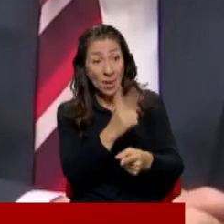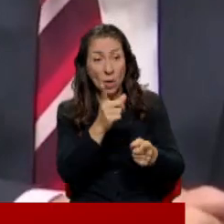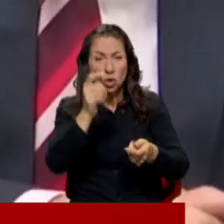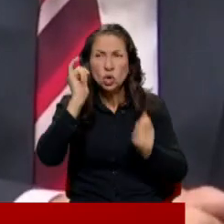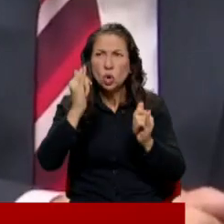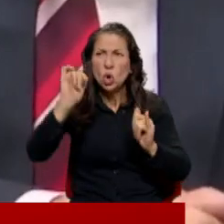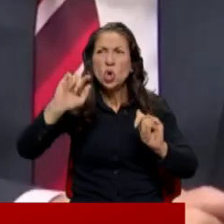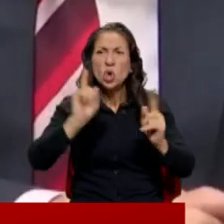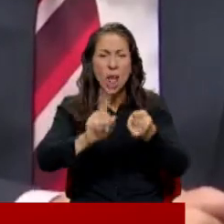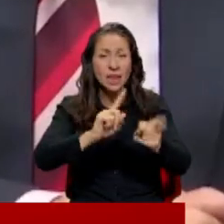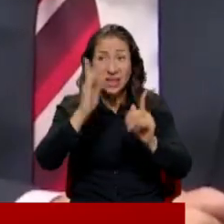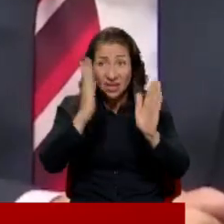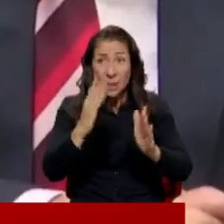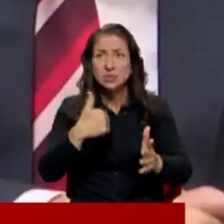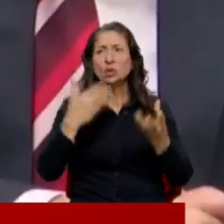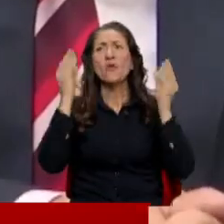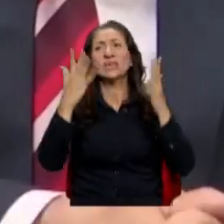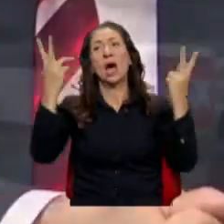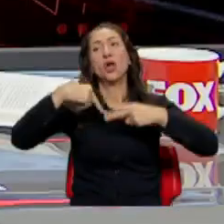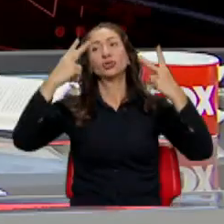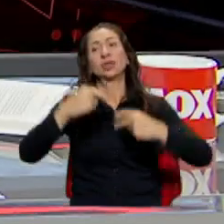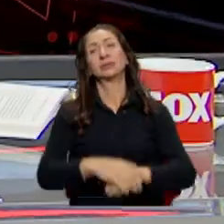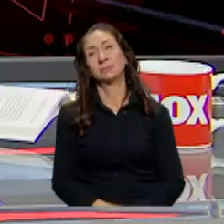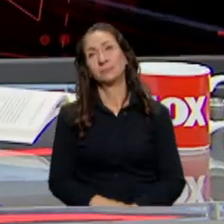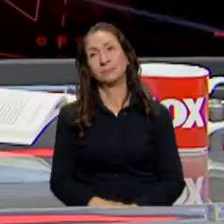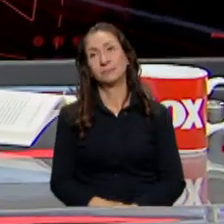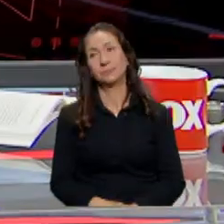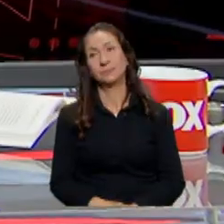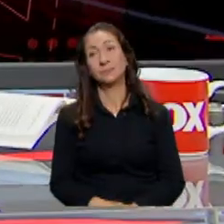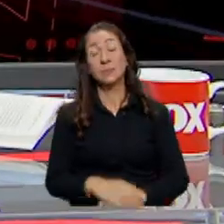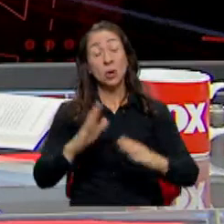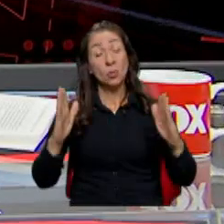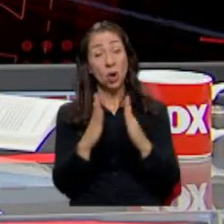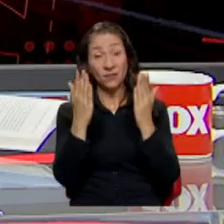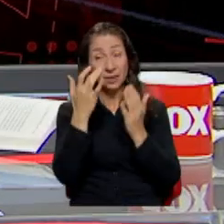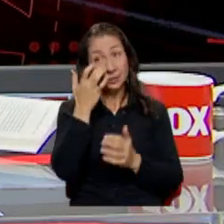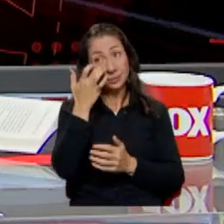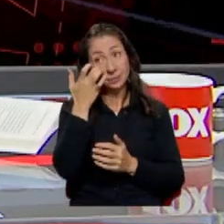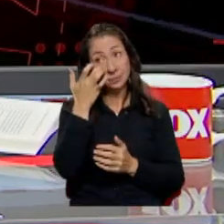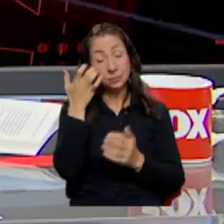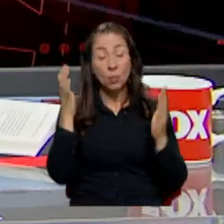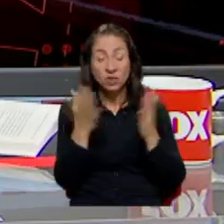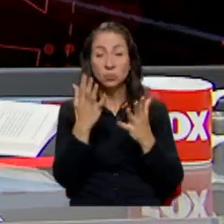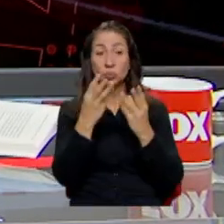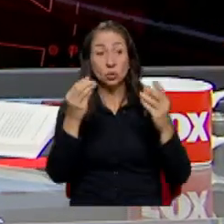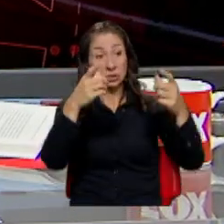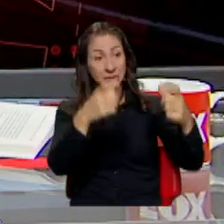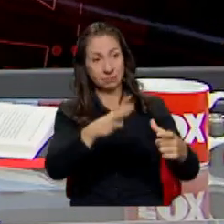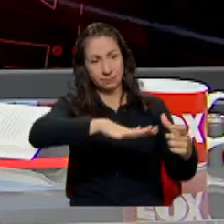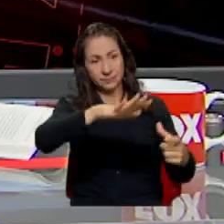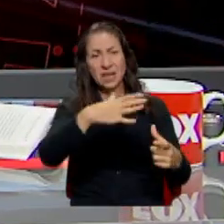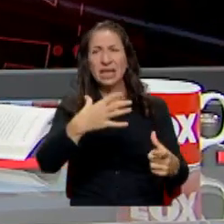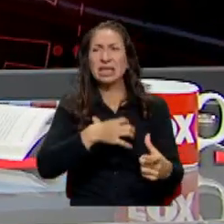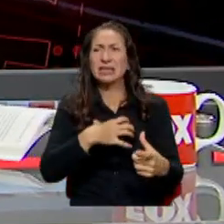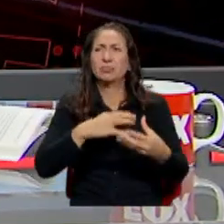yönetilmeye devam ederse biz daha çok ağlayacağız. Şimdi muhalefetimiz de büyük bölümü de